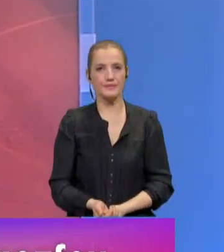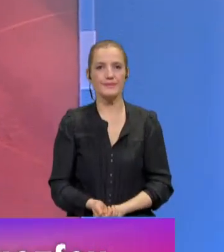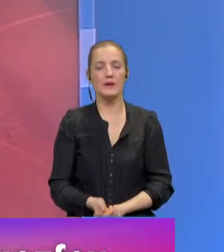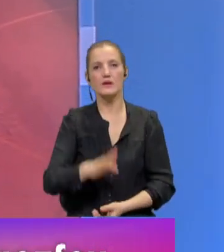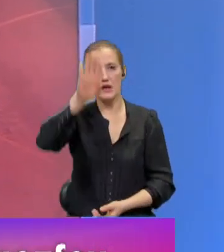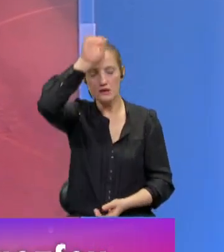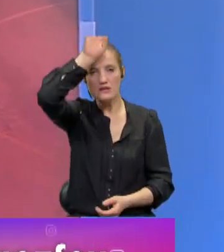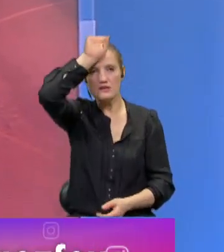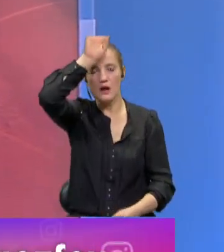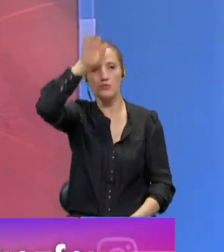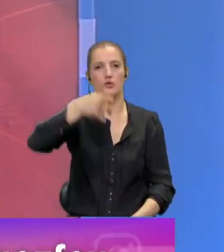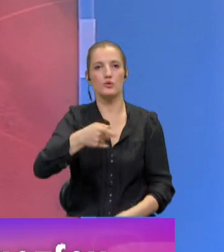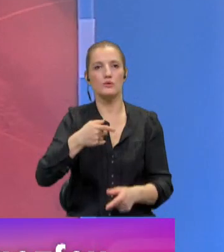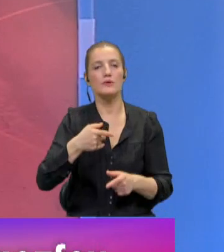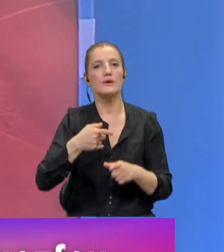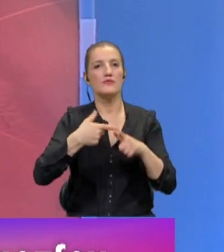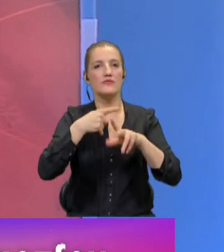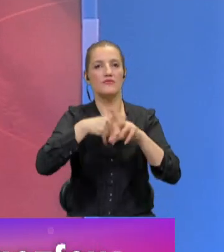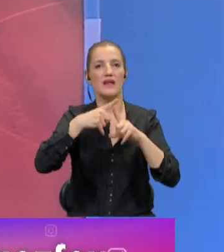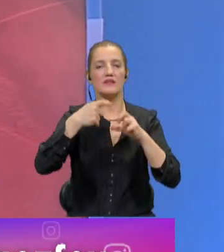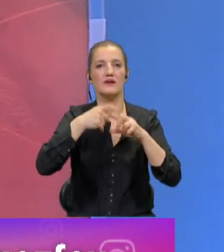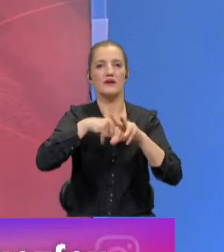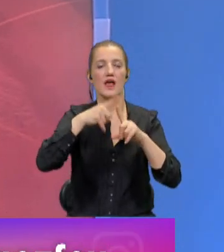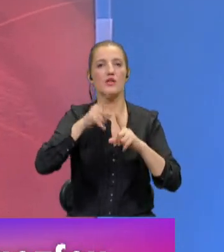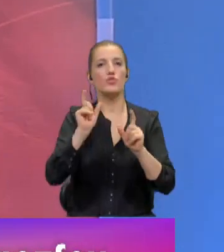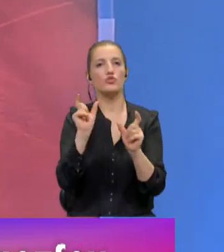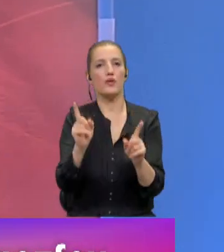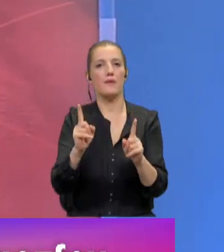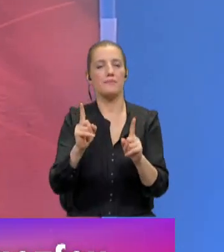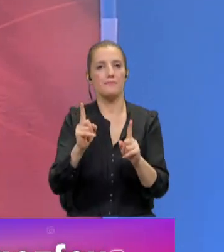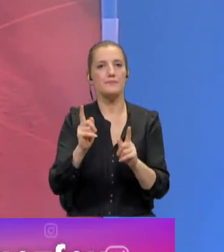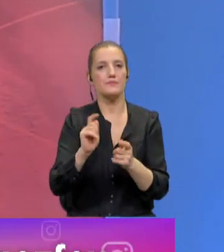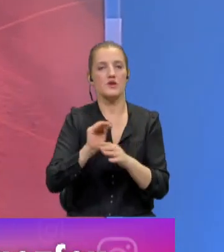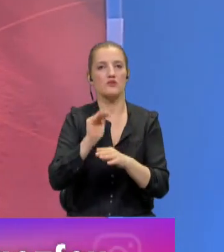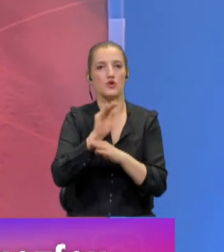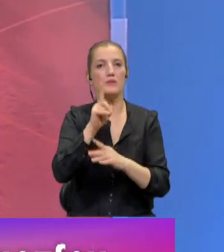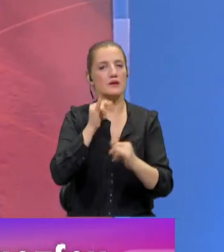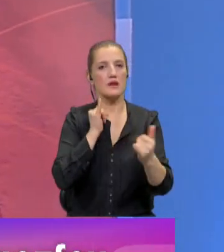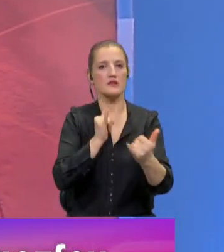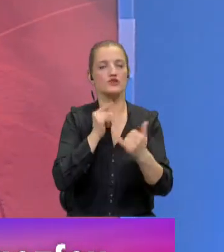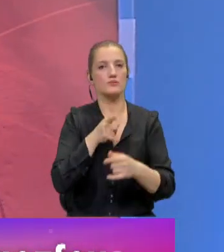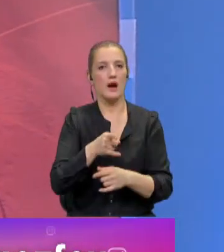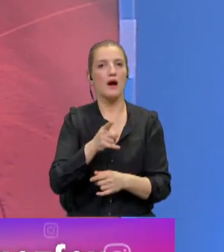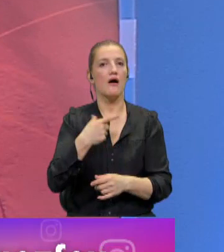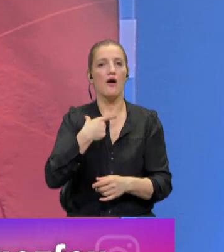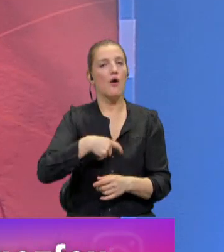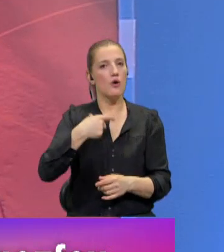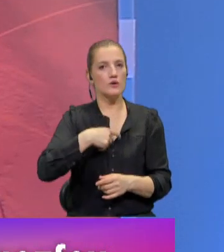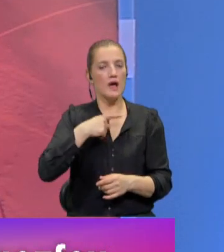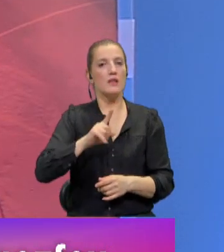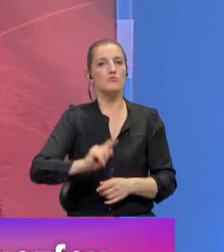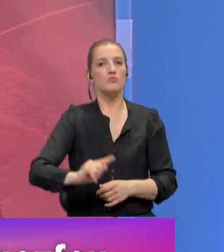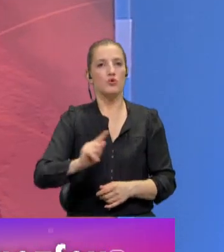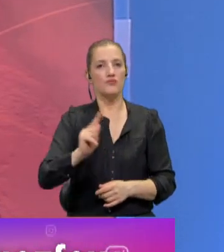bu İstanbul Fetret dönemini mi yaşıyor bir tartışma Deniz abi mi oraya özel bir